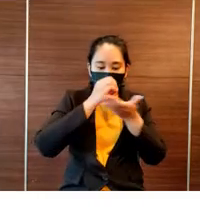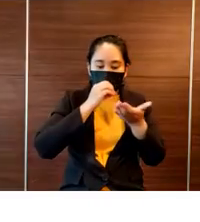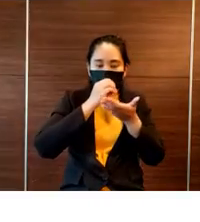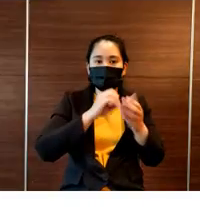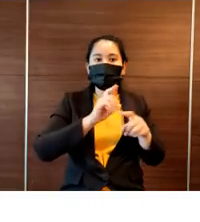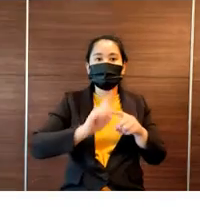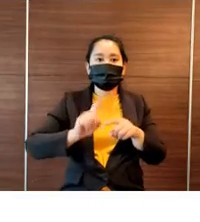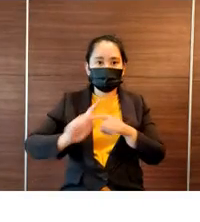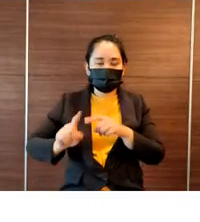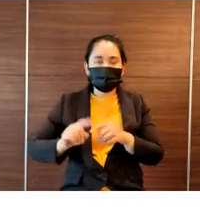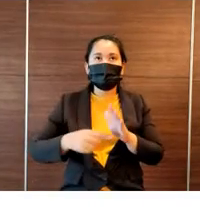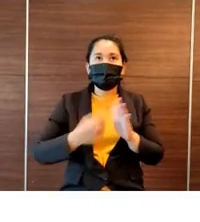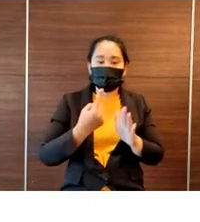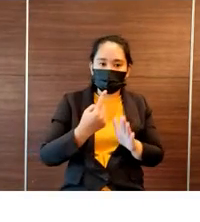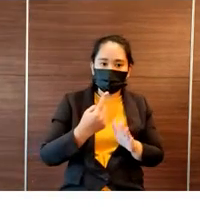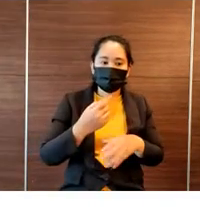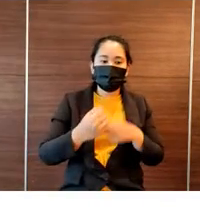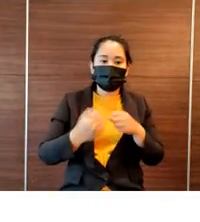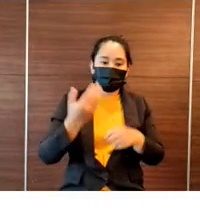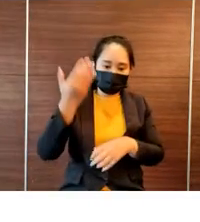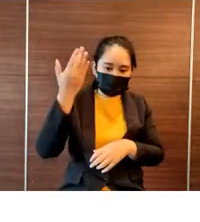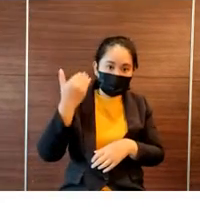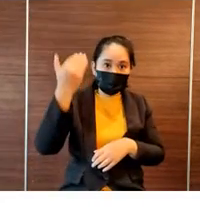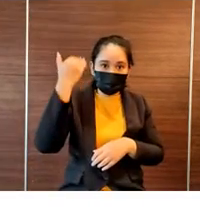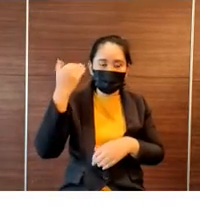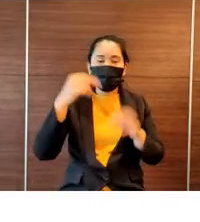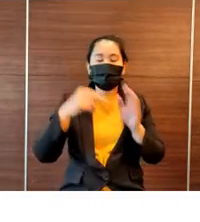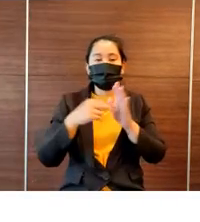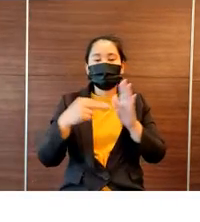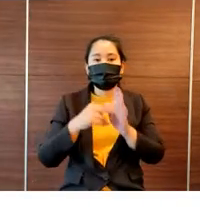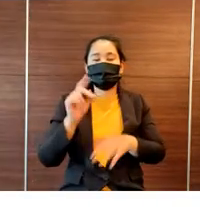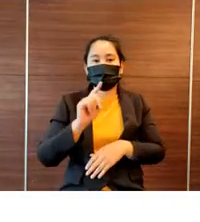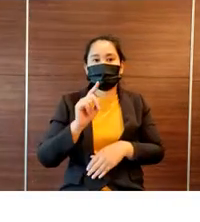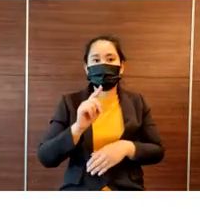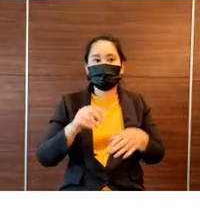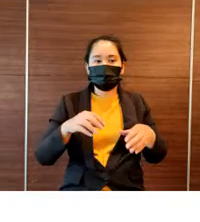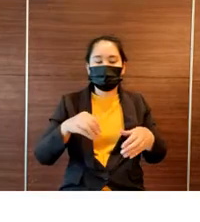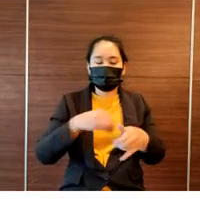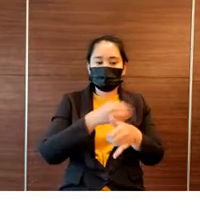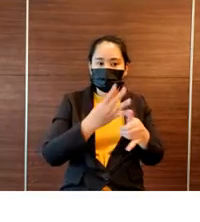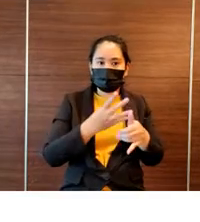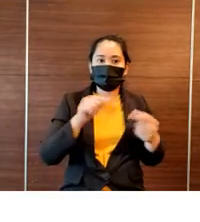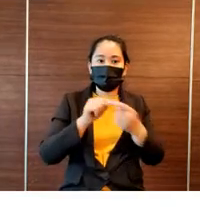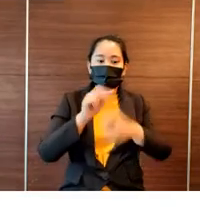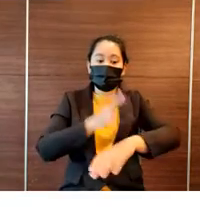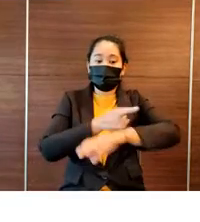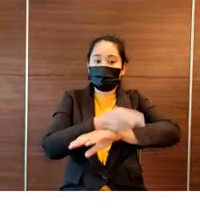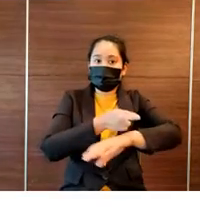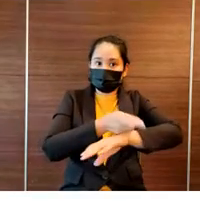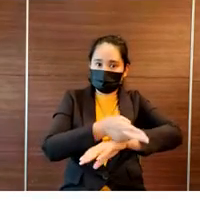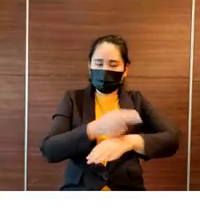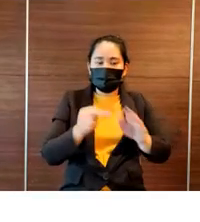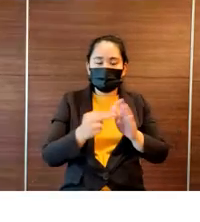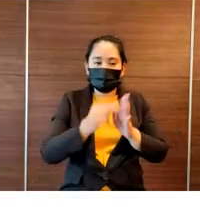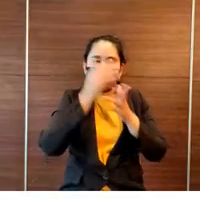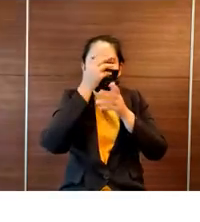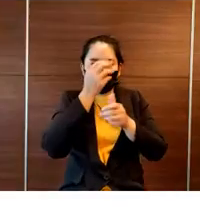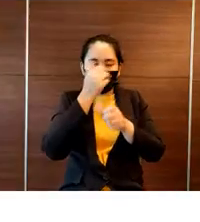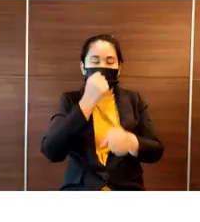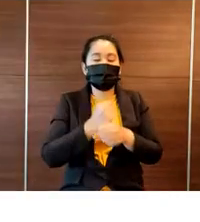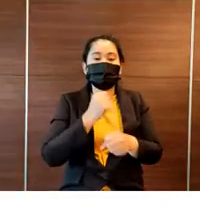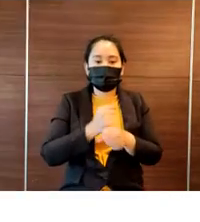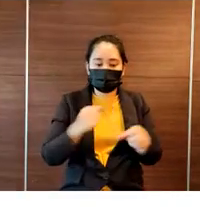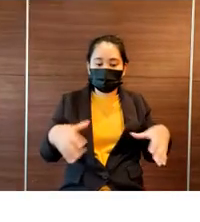MSMTG ยุคแรกๆก่อนหน้านี้นิดหน่อยเนี่ยก็จะใช้ข้อมูลของฟ้าสีรุ้งรามคำแหงตามแบบที่เราสนใจน